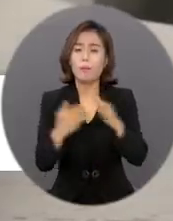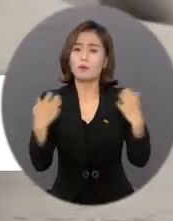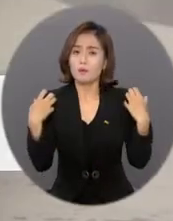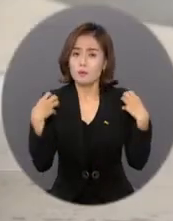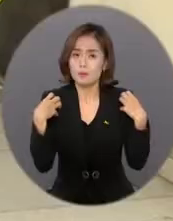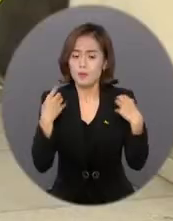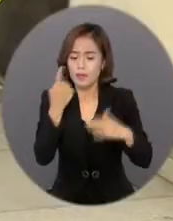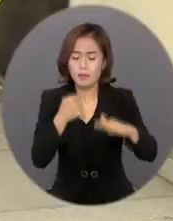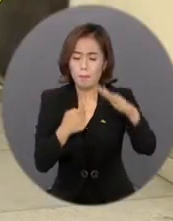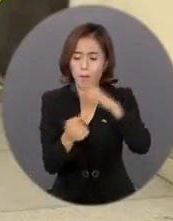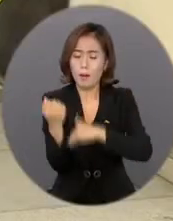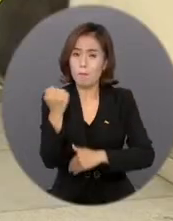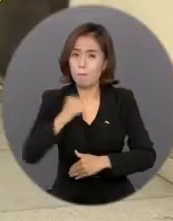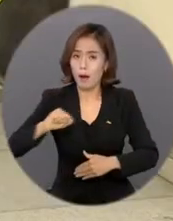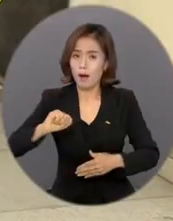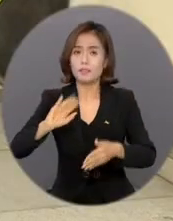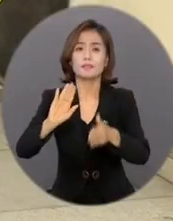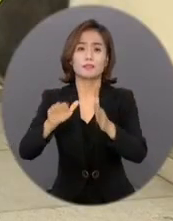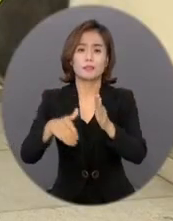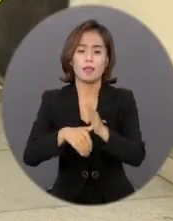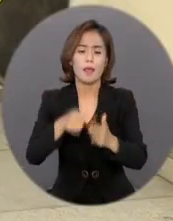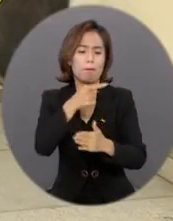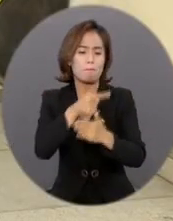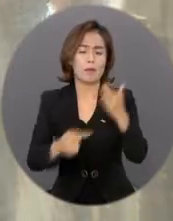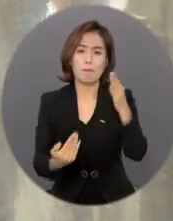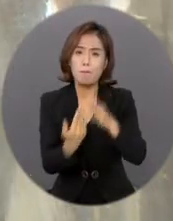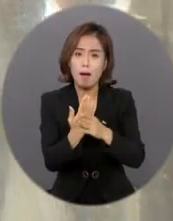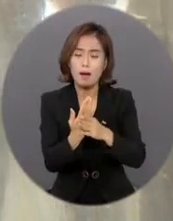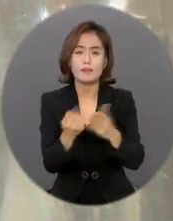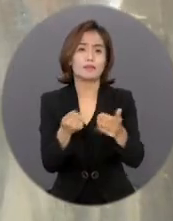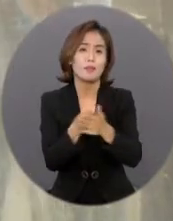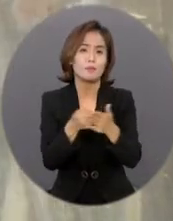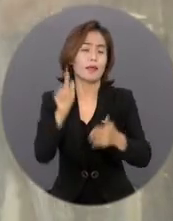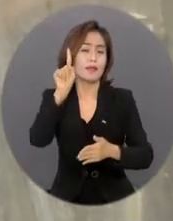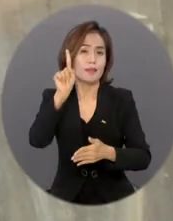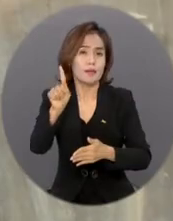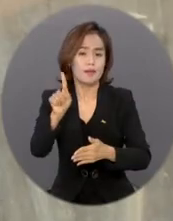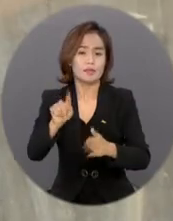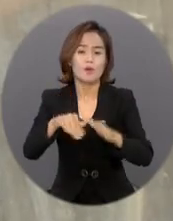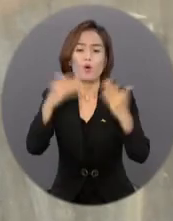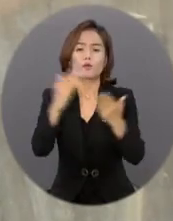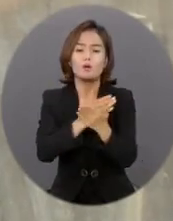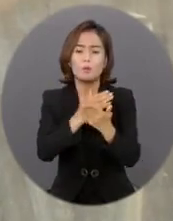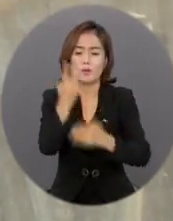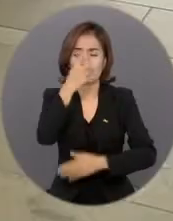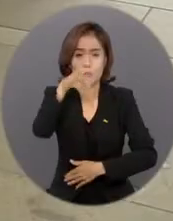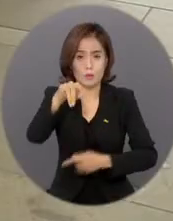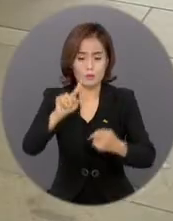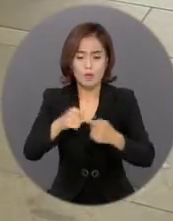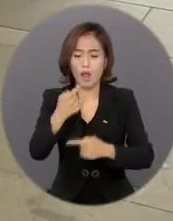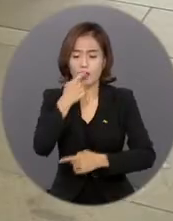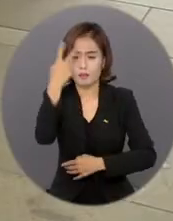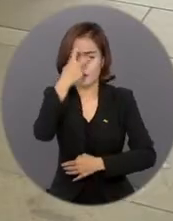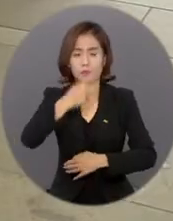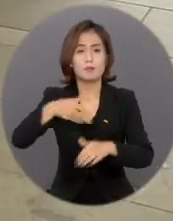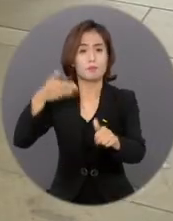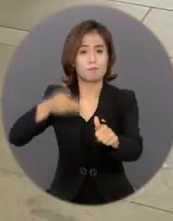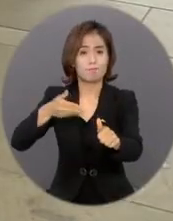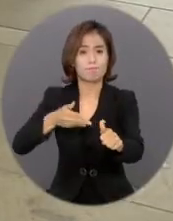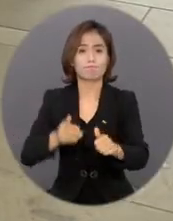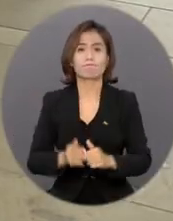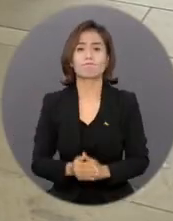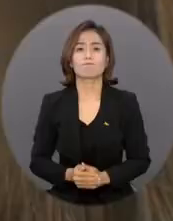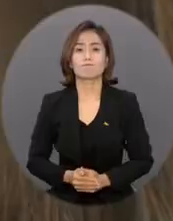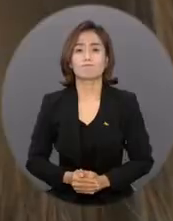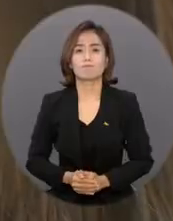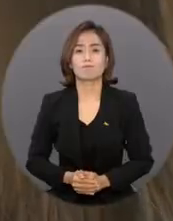방역당국은 행정명령을 따르지 않을 경우 불이익을 받을 수 있다며 내일까지 선별진료소에서 진단검사를 받으라고